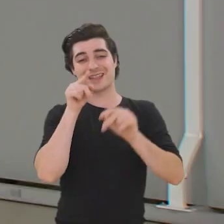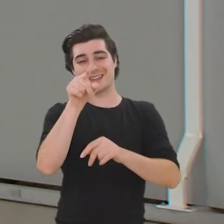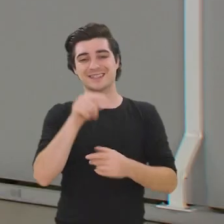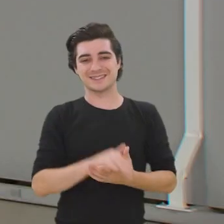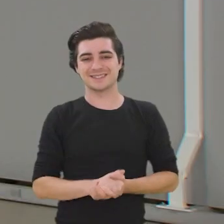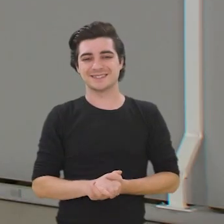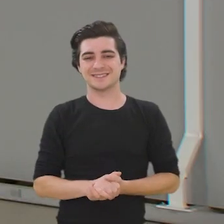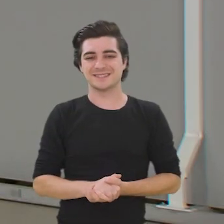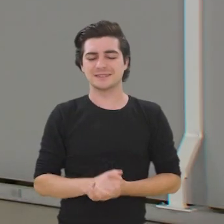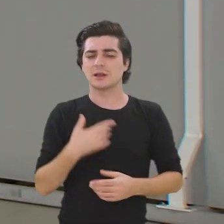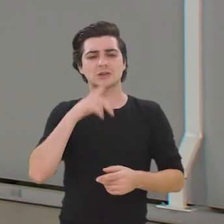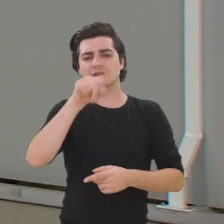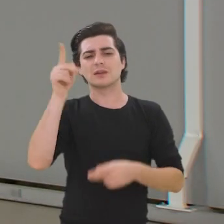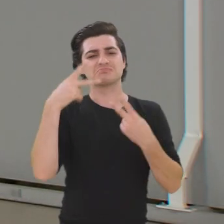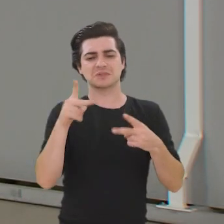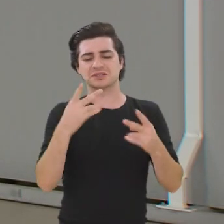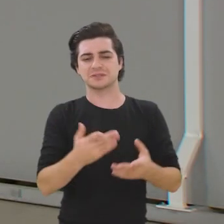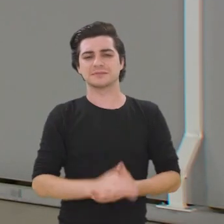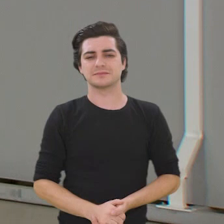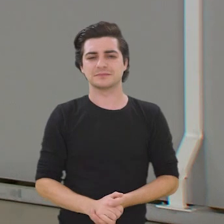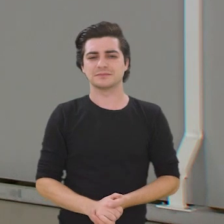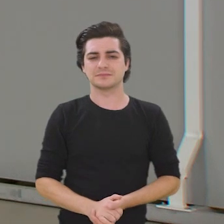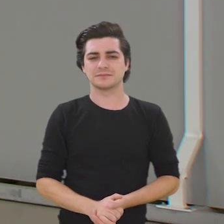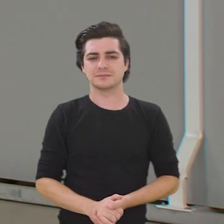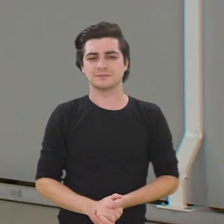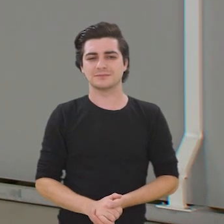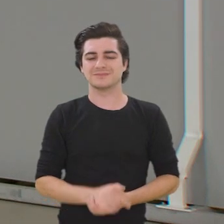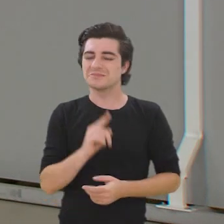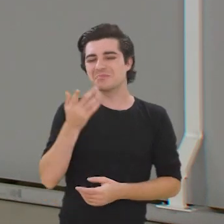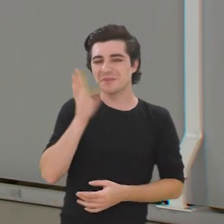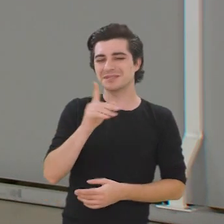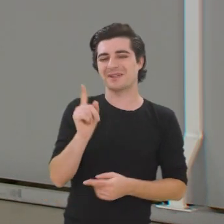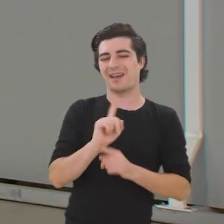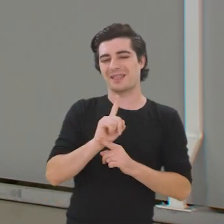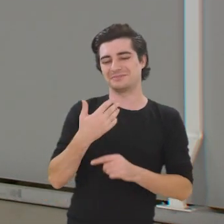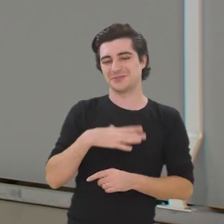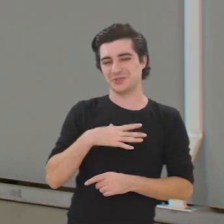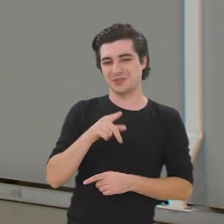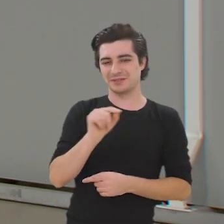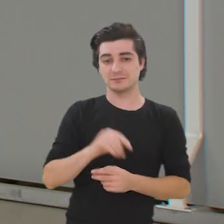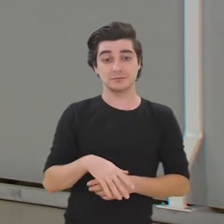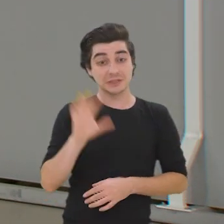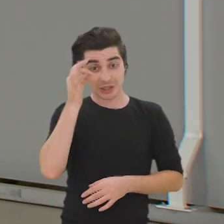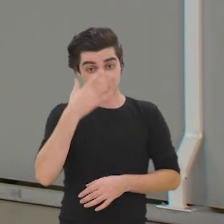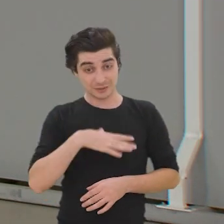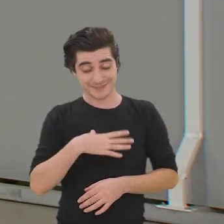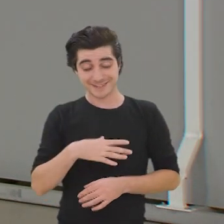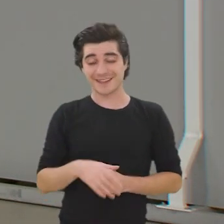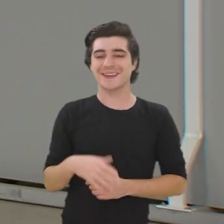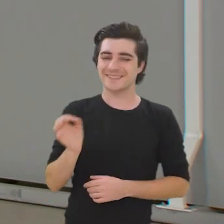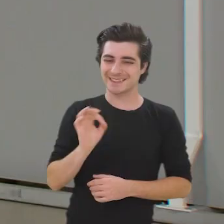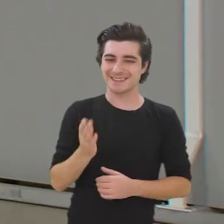gösterdi. İşaretleyebilirsin. Bir sonra da yeşil kalem yaptım. Tabii ki. Yeşil ister misin?